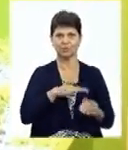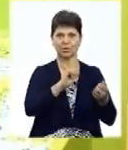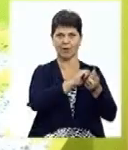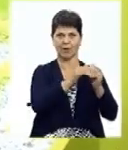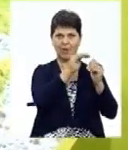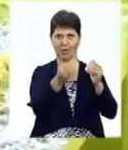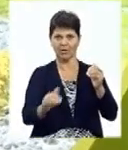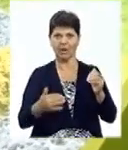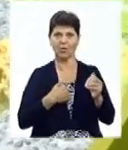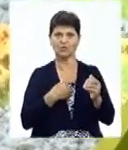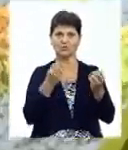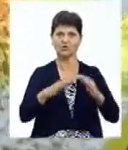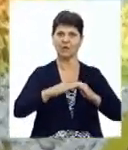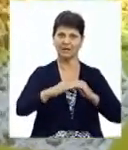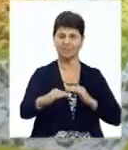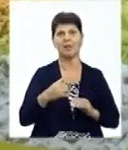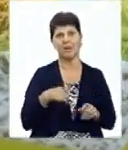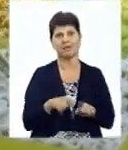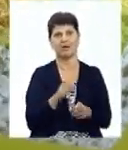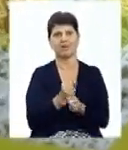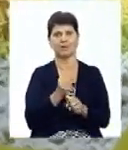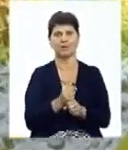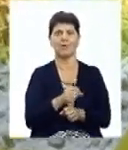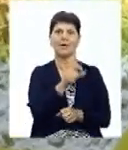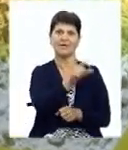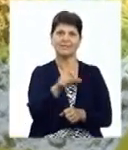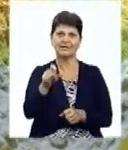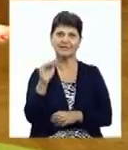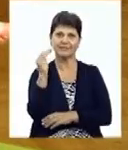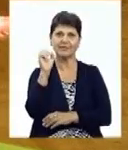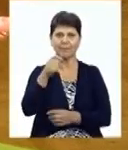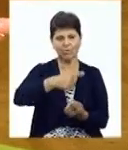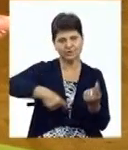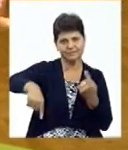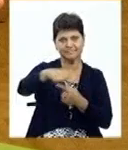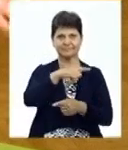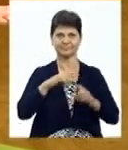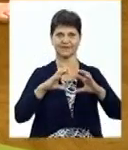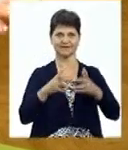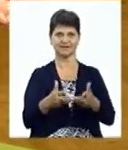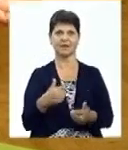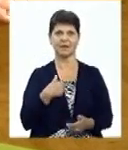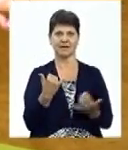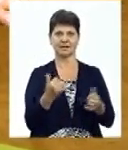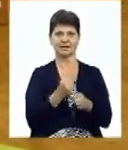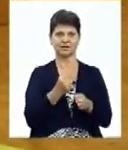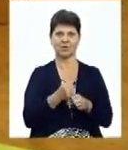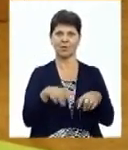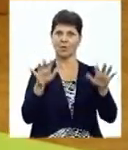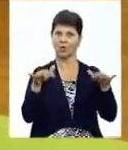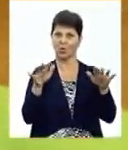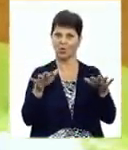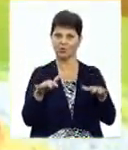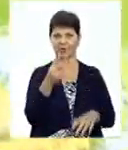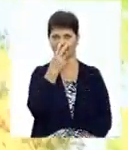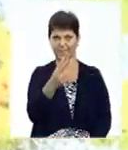просто рівнину, і я це роблю. Таким чином дитина може створити світ навколо себе. Я зроблю дощик. Ось такими